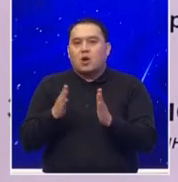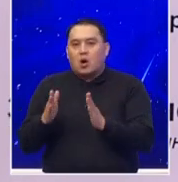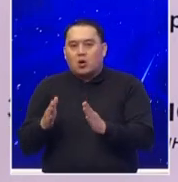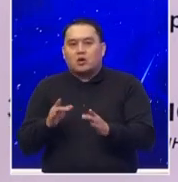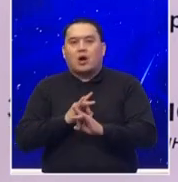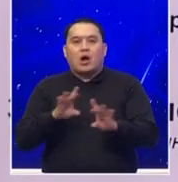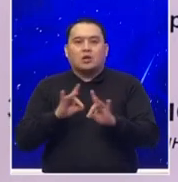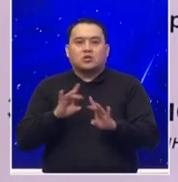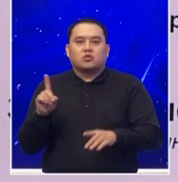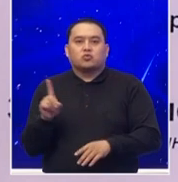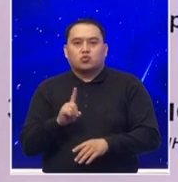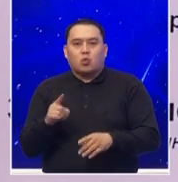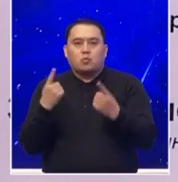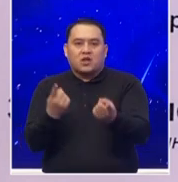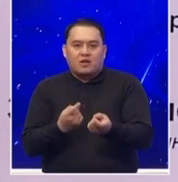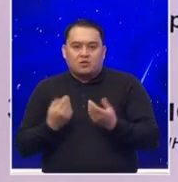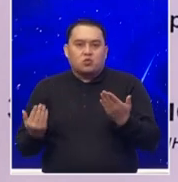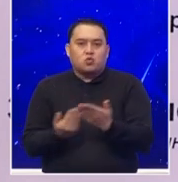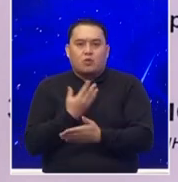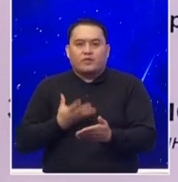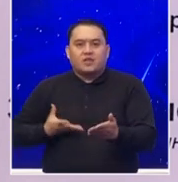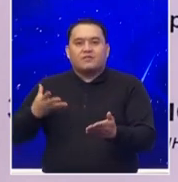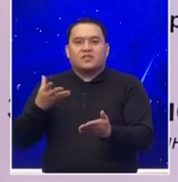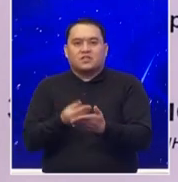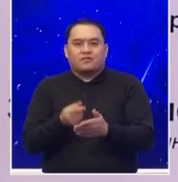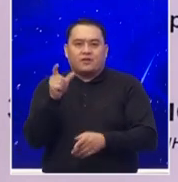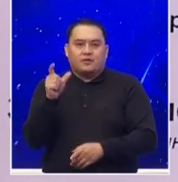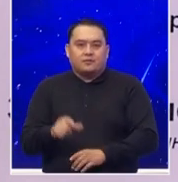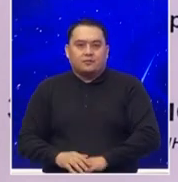также отметил необходимость привлечения новых инвесторов.